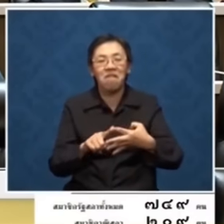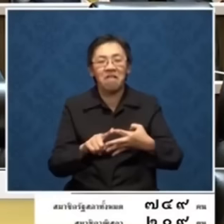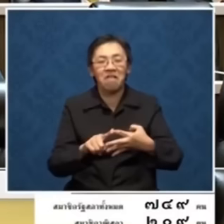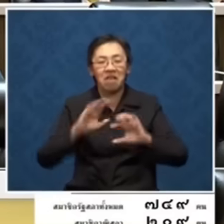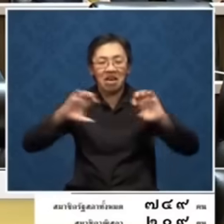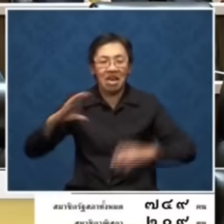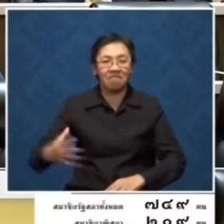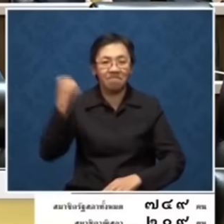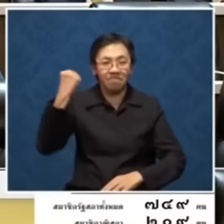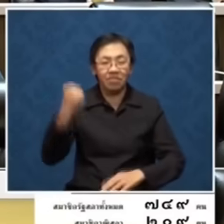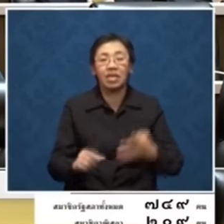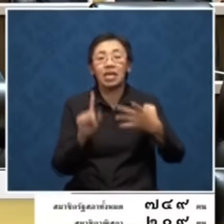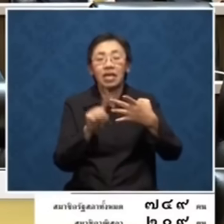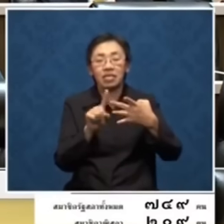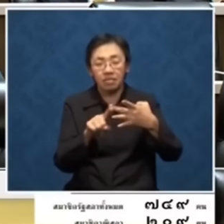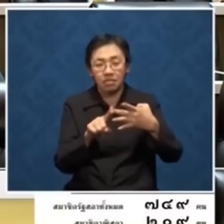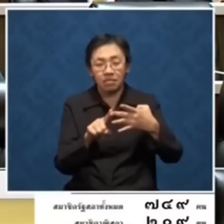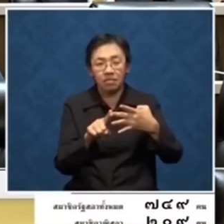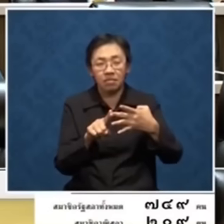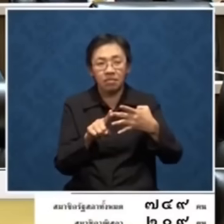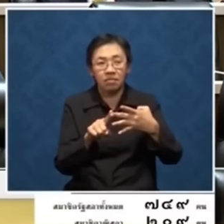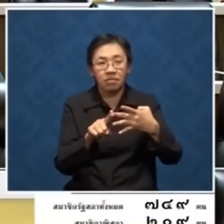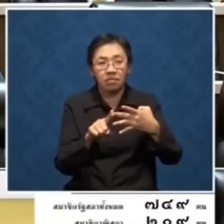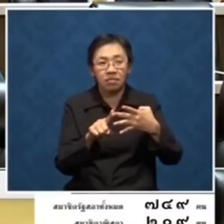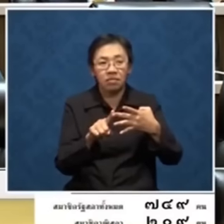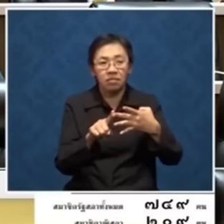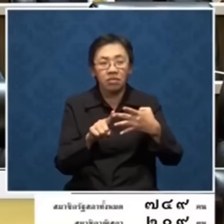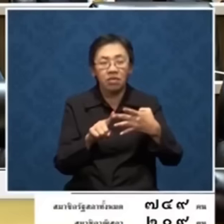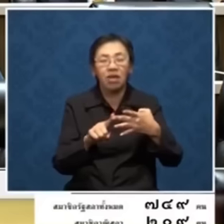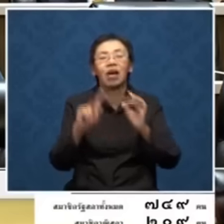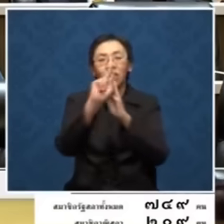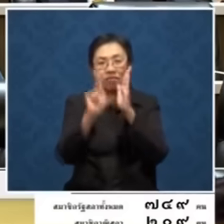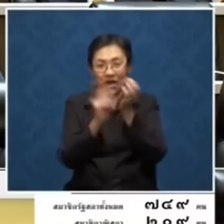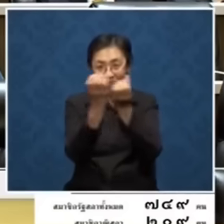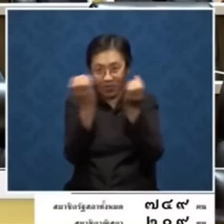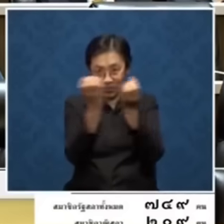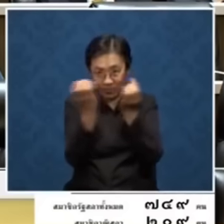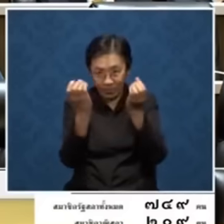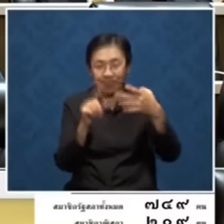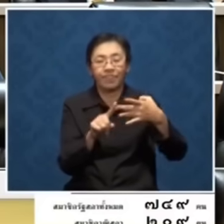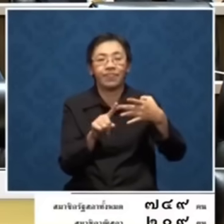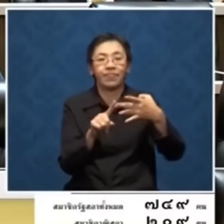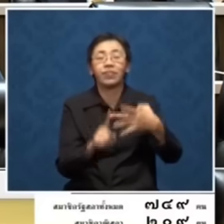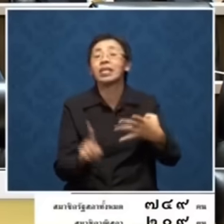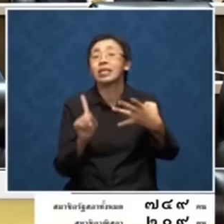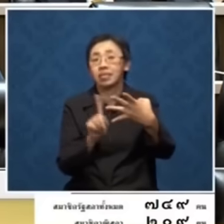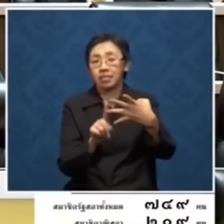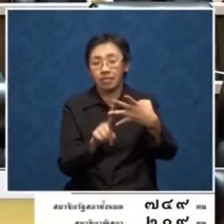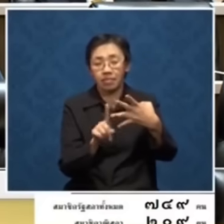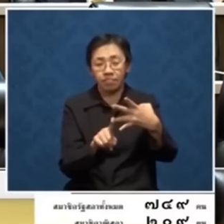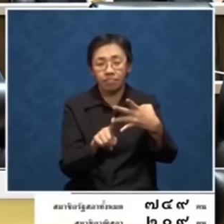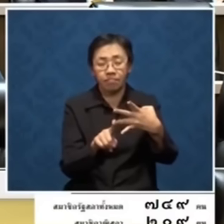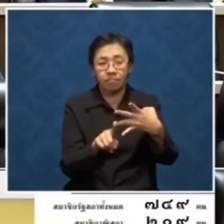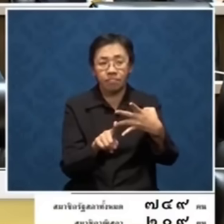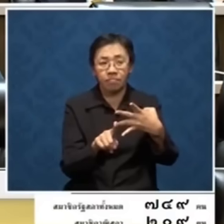ตกแถวพลเอกทวีสอดส่องก็ประชาชาติอีก9เสียงนะครับไม่แตกแถวที่ชัดแน่ก็คือคุณศาสตราศรีปานฮะจากรวมไทยสร้างชา